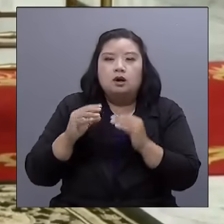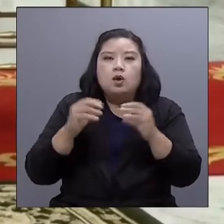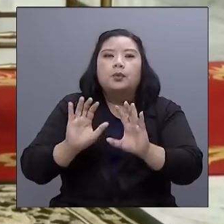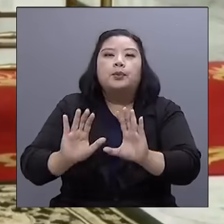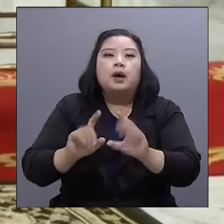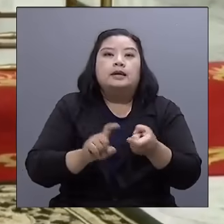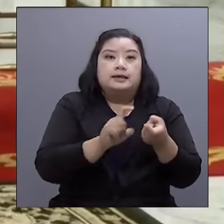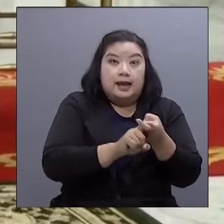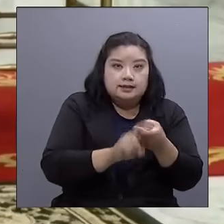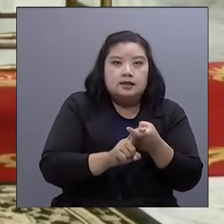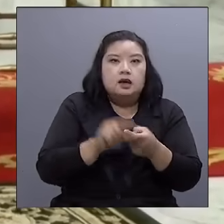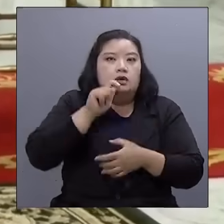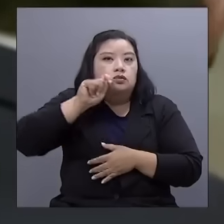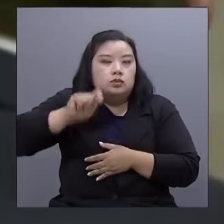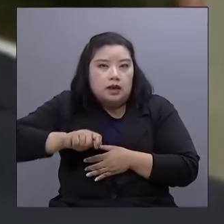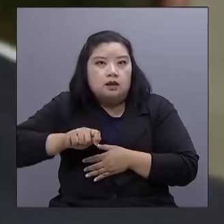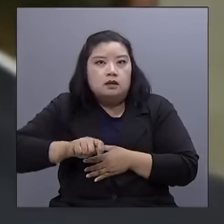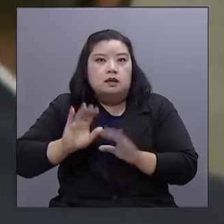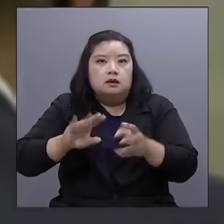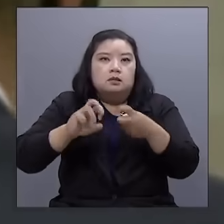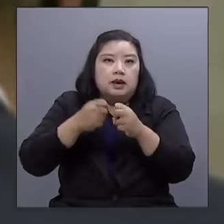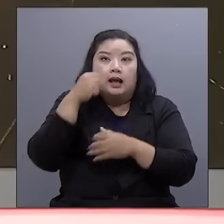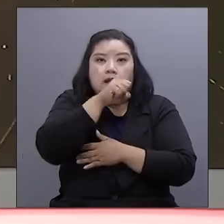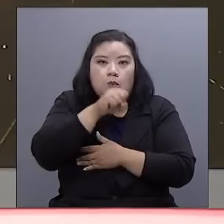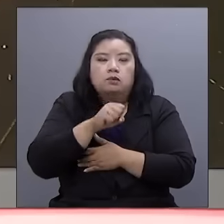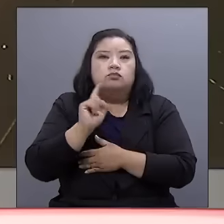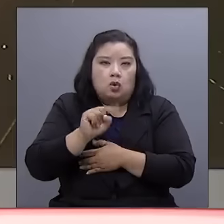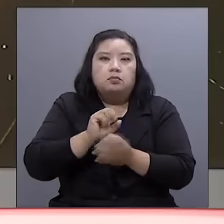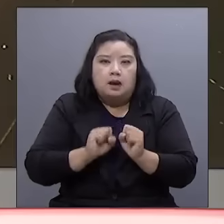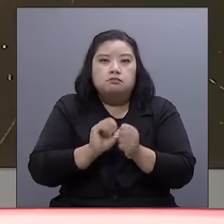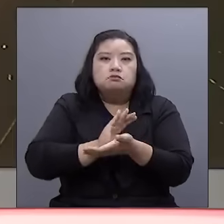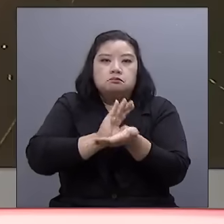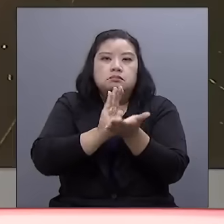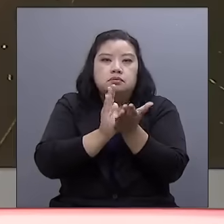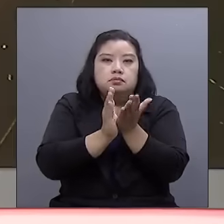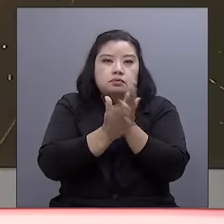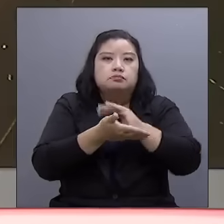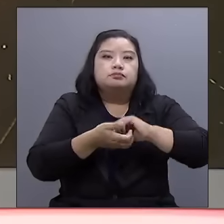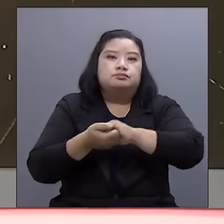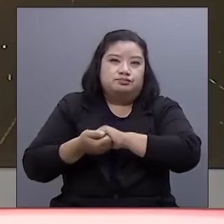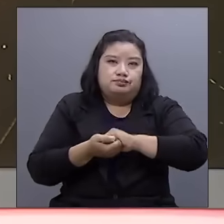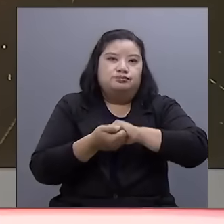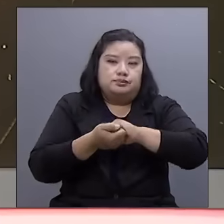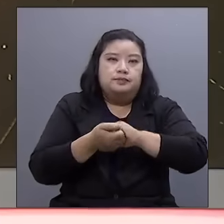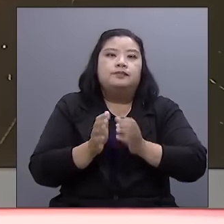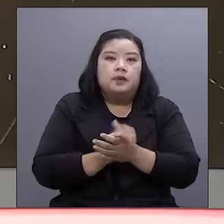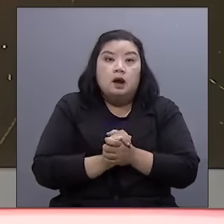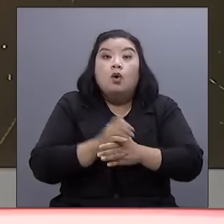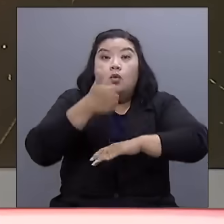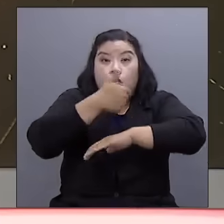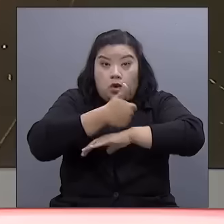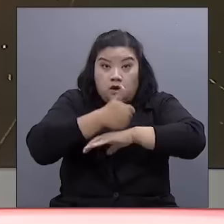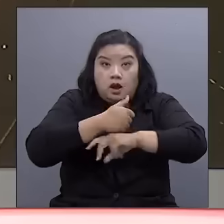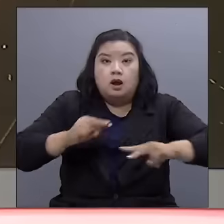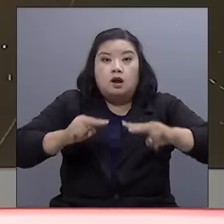ยูเครนไปจนถึงติดตามประเด็นในไต้หวันด้วยค่ะแม้ว่าโดยตำแหน่งแล้วรัฐมนตรีต่างประเทศจีนจะไม่ได้เป็น